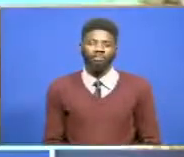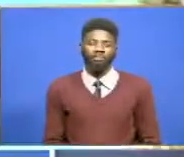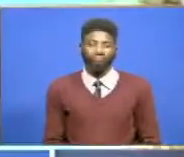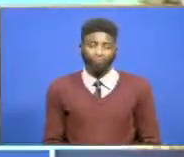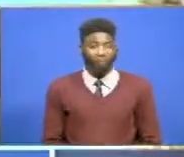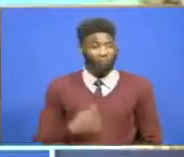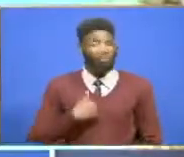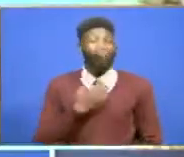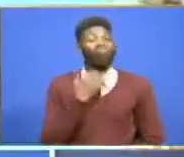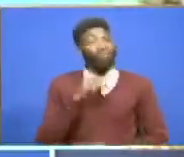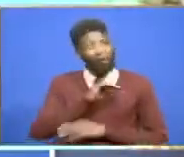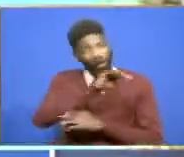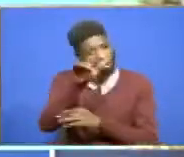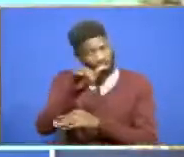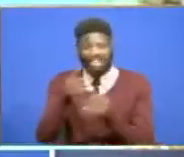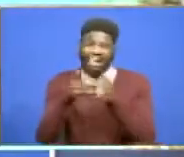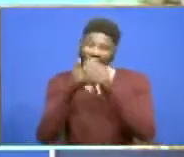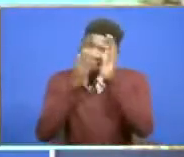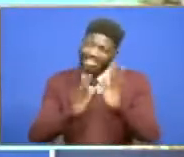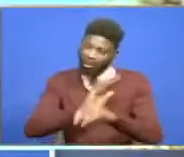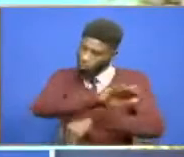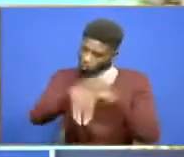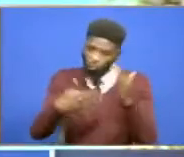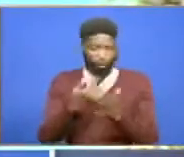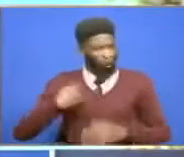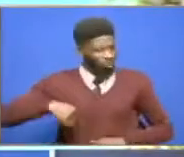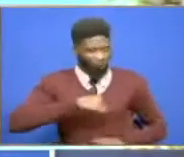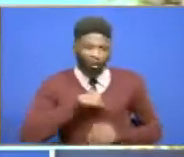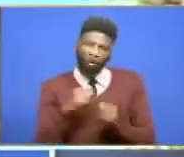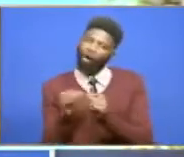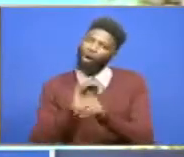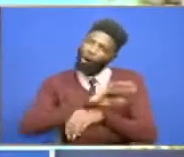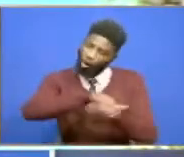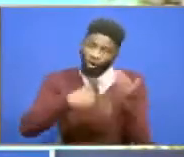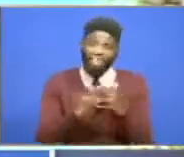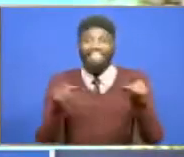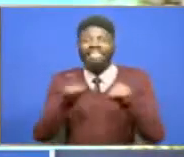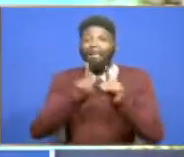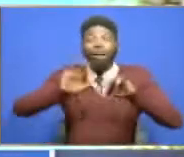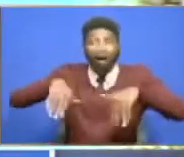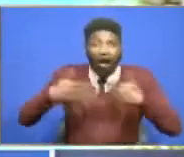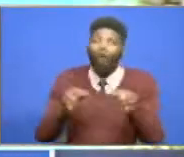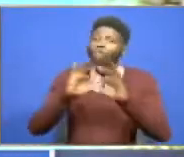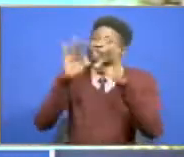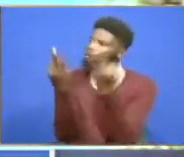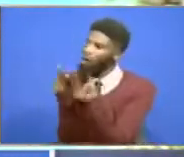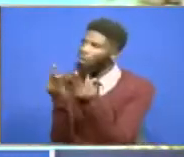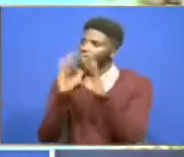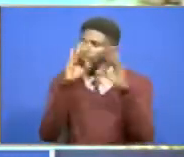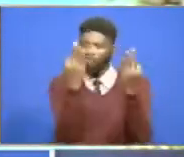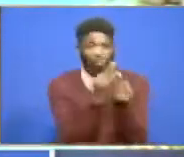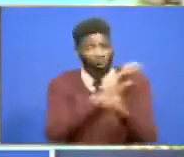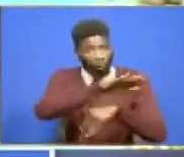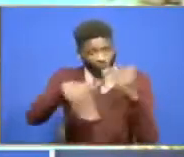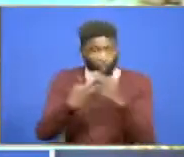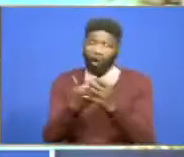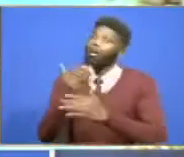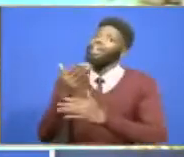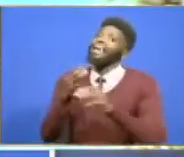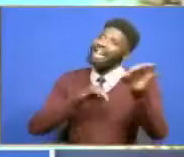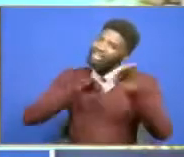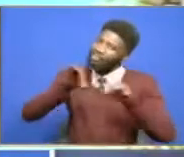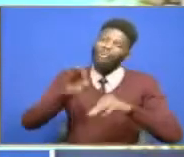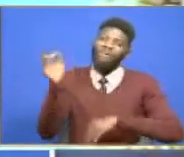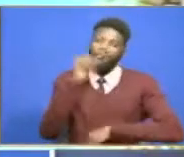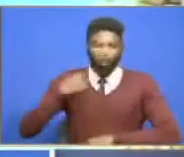Nataka niwaulize viongozi wote, sisi wote, vile familia zote zinaelekezwa, lazima